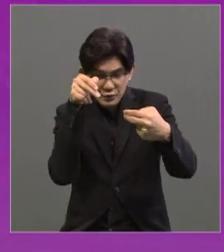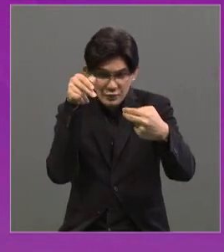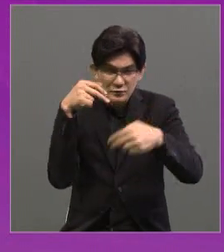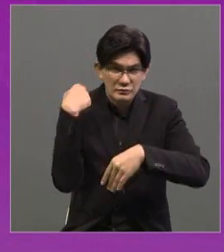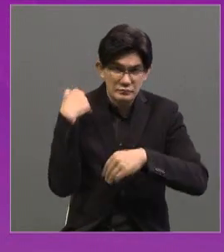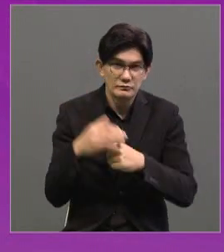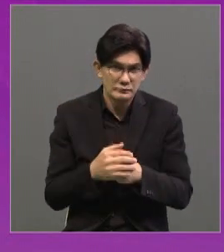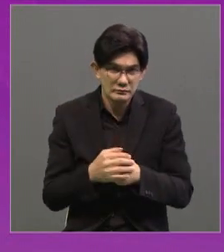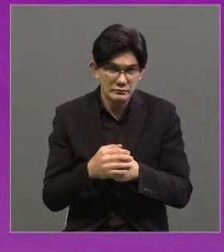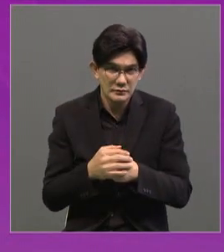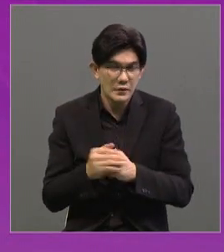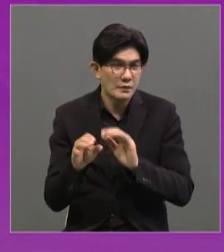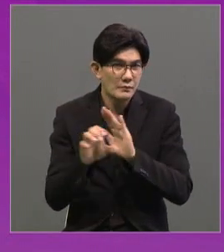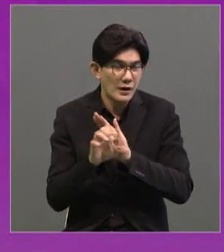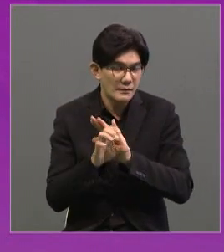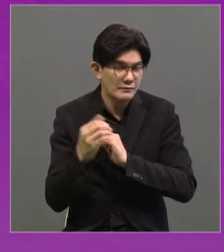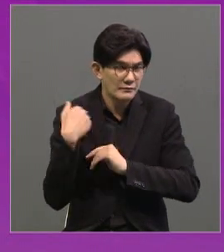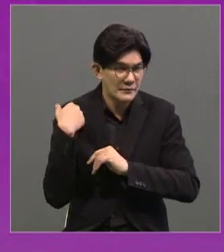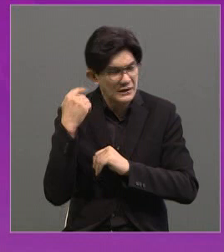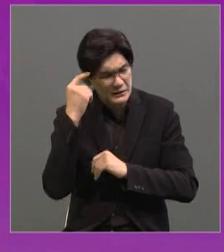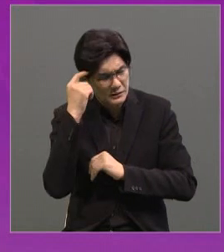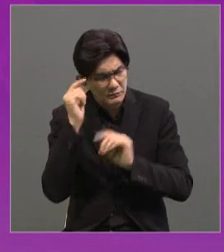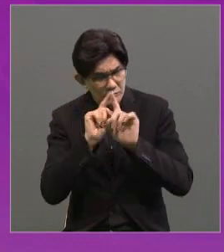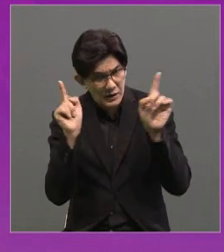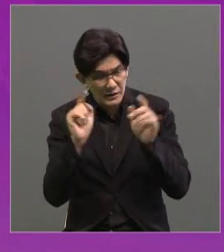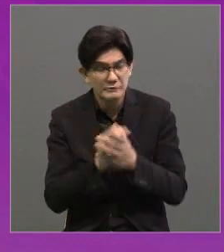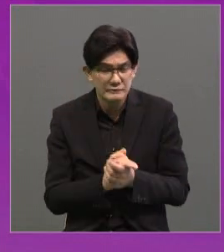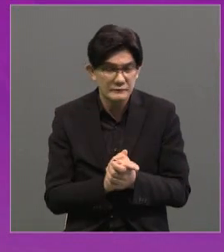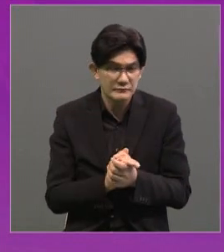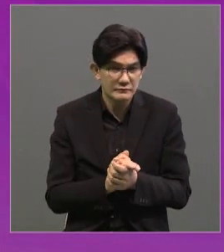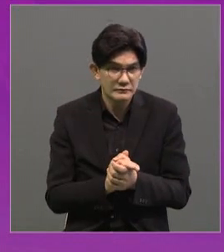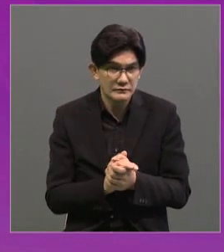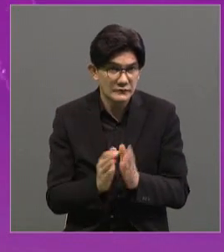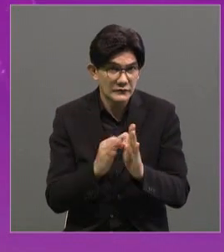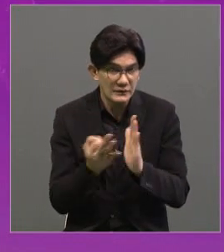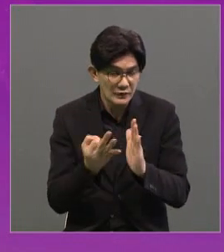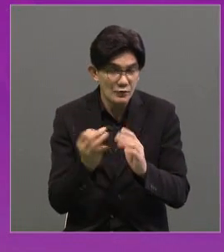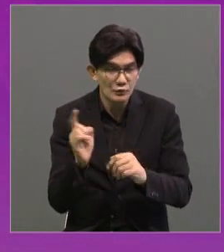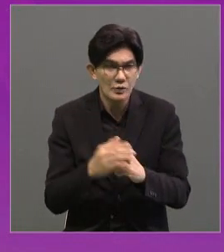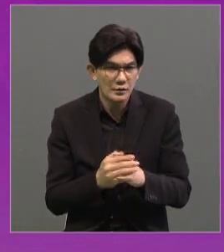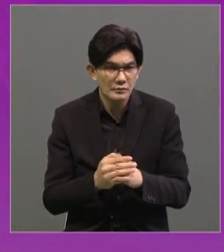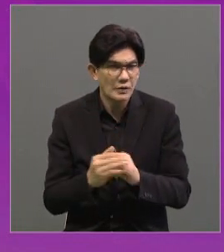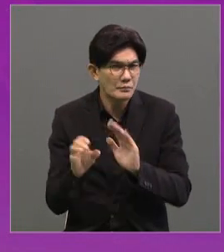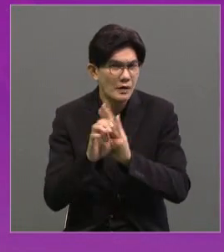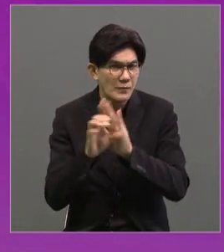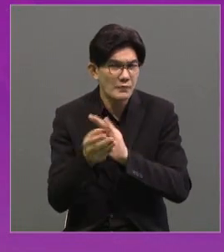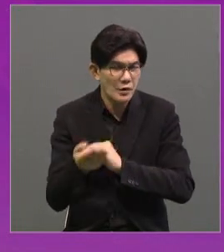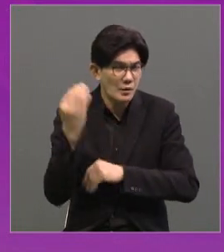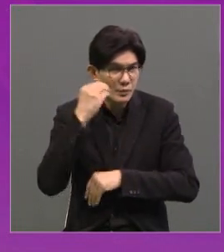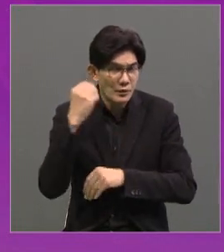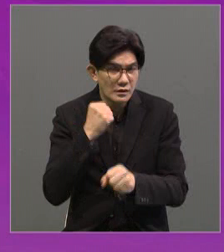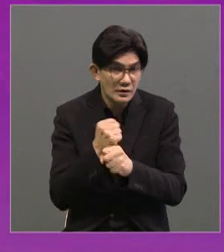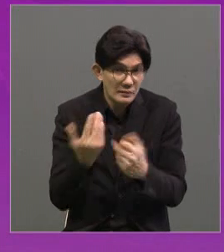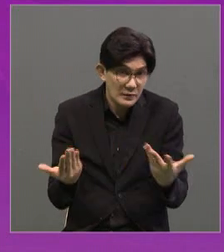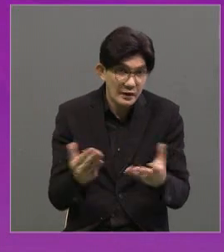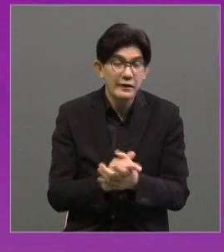มิจฉาชีพเนี่ยคือใช้ภาพนิ่งก็เลยเริ่มรู้สึกว่ามันแปลกๆและแล้วเหมือนเขาจะอัพ Facebookเป็นคุณอรการเนี่ยตลอดเวลาว่าวันนี้ทำ